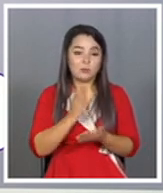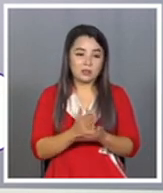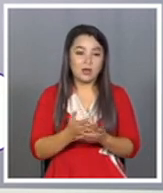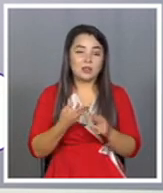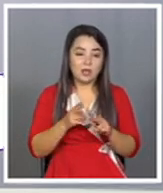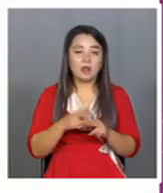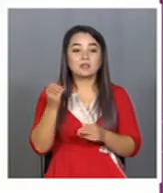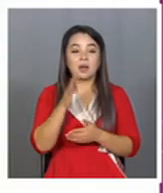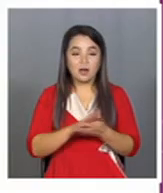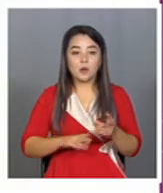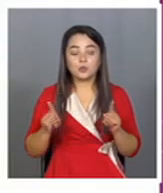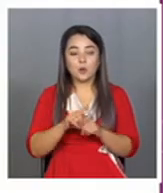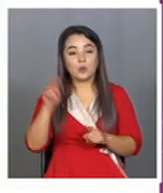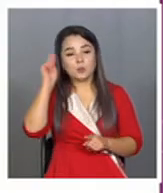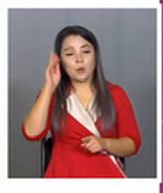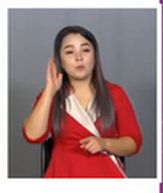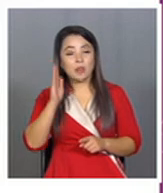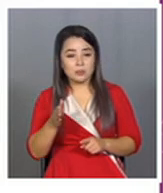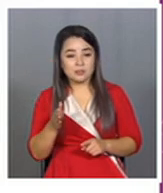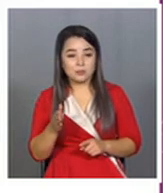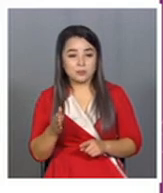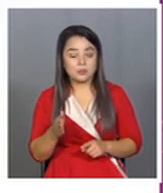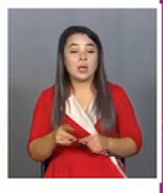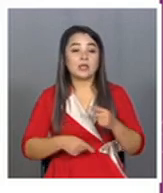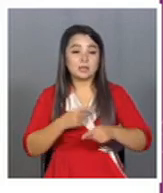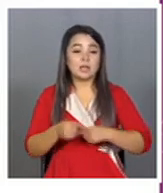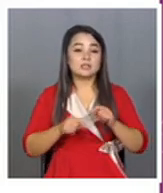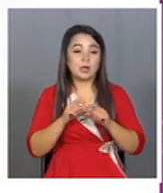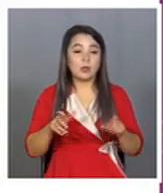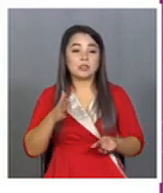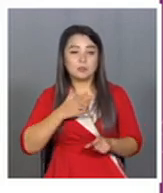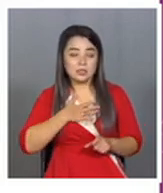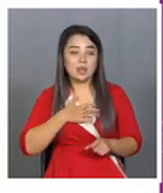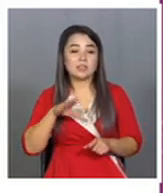әрі қарай тағы жалғастырамыз. Келесі сабақта біз